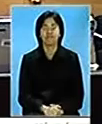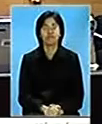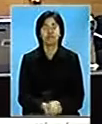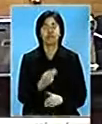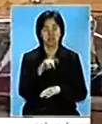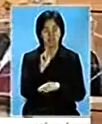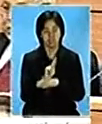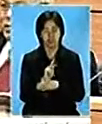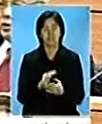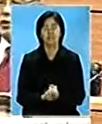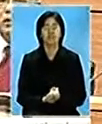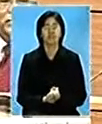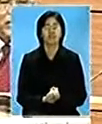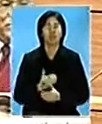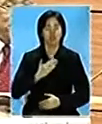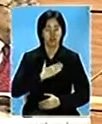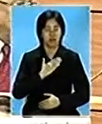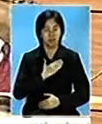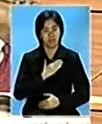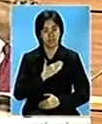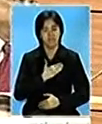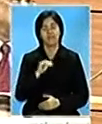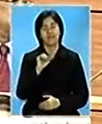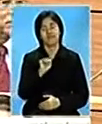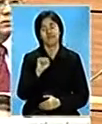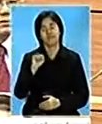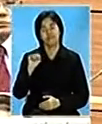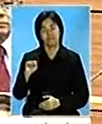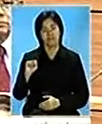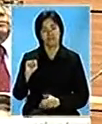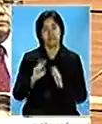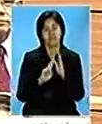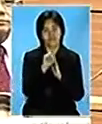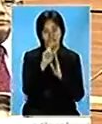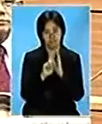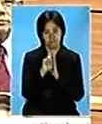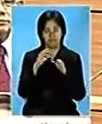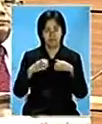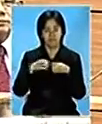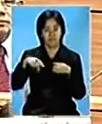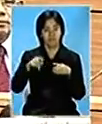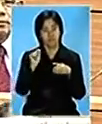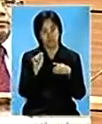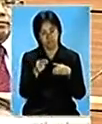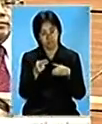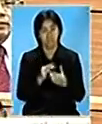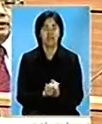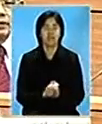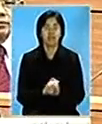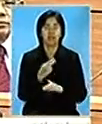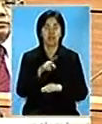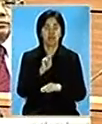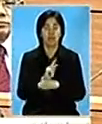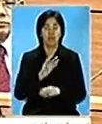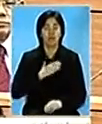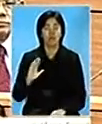ท่านประธานครับกับผมนายพิเชษเชื้อเมืองพานสมาชิกสภาผู้แทนราษฎรจังหวัดเชียงรายพรรคเพื่อไทยท่านประธานครับผมประท้ว